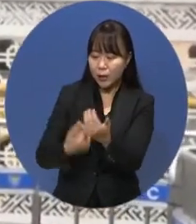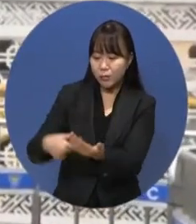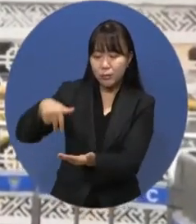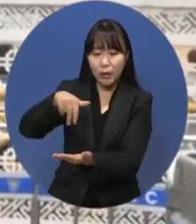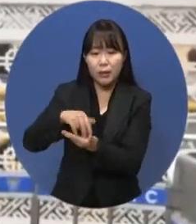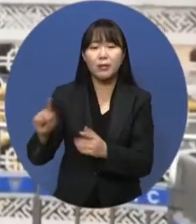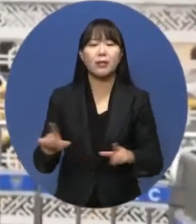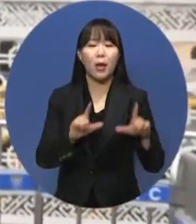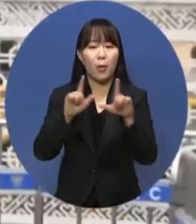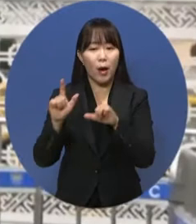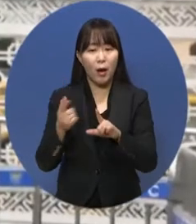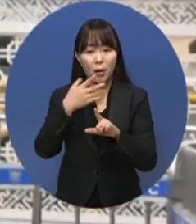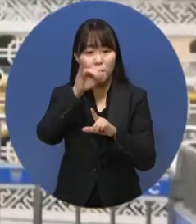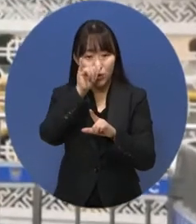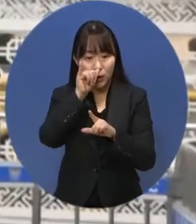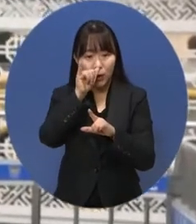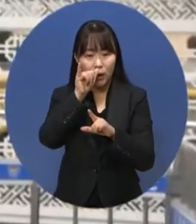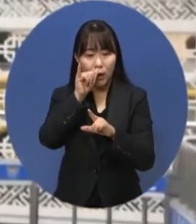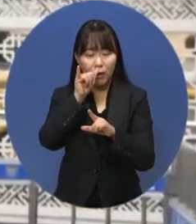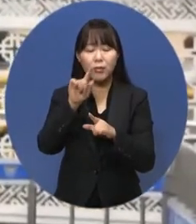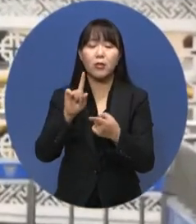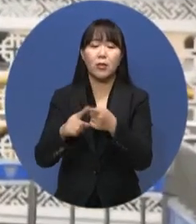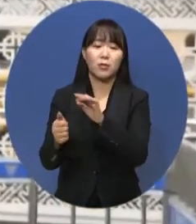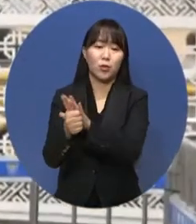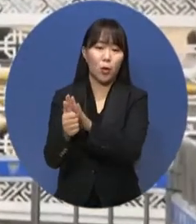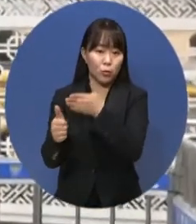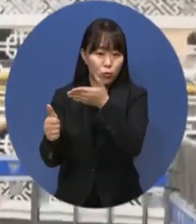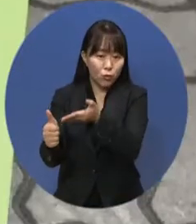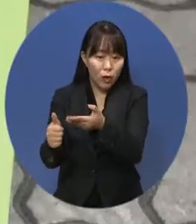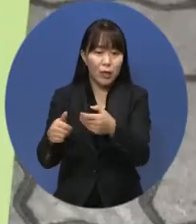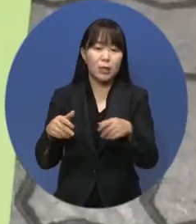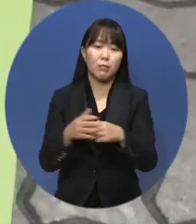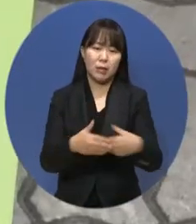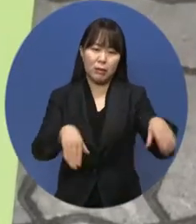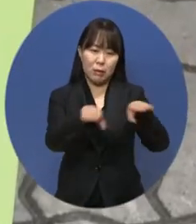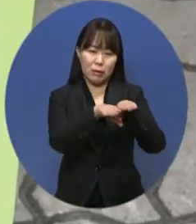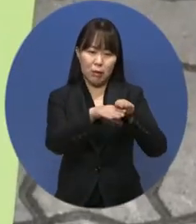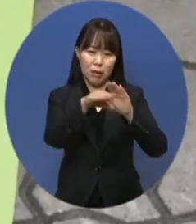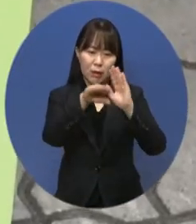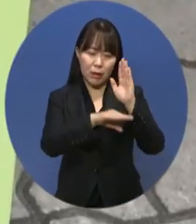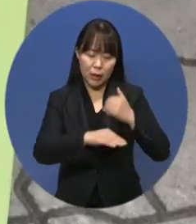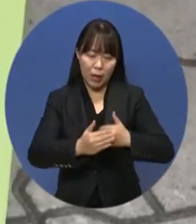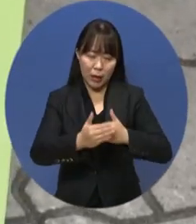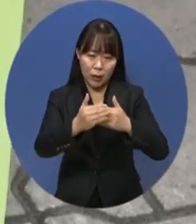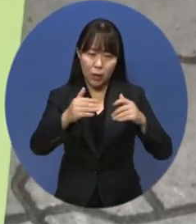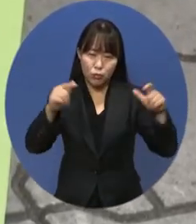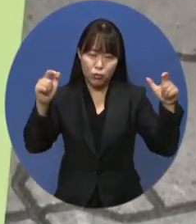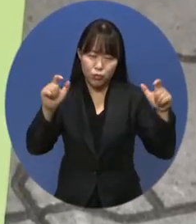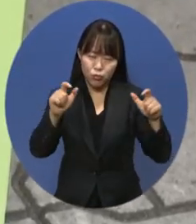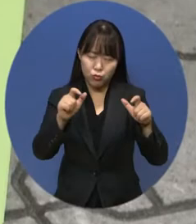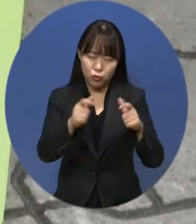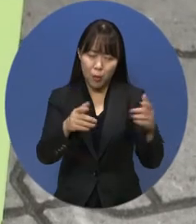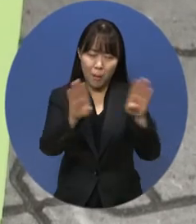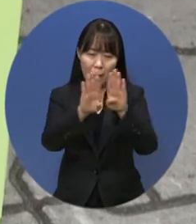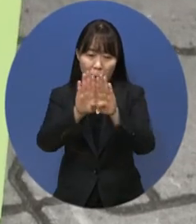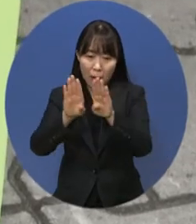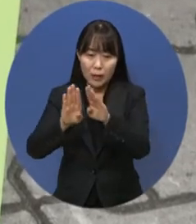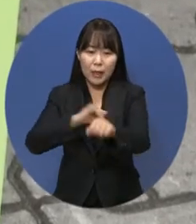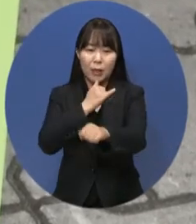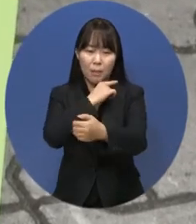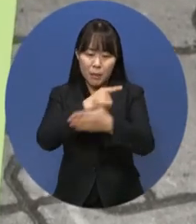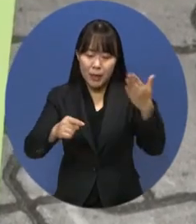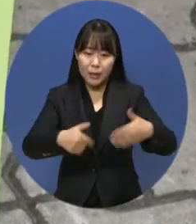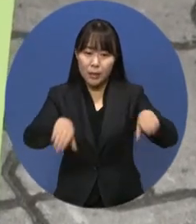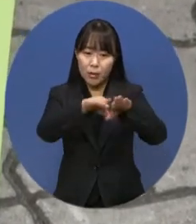생활할 수 있도록 탈 시세를 전하고 시설 적을 단계적으로 축소표 자며 이건 치매